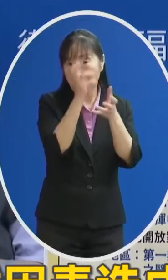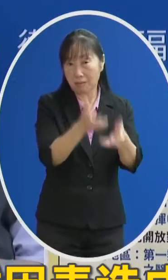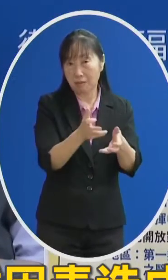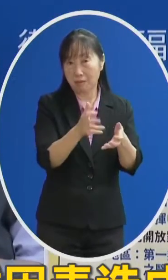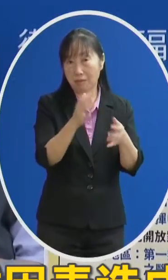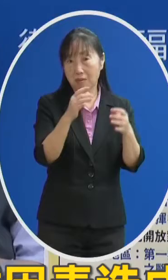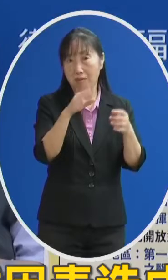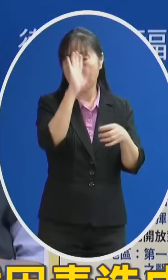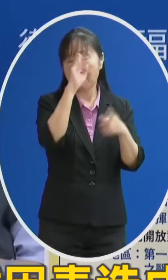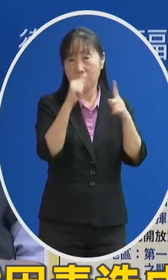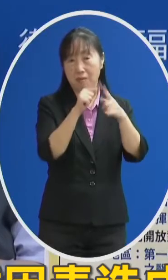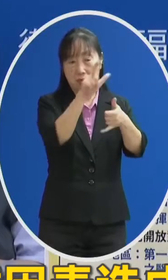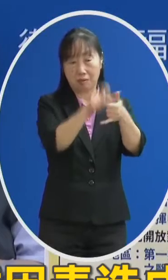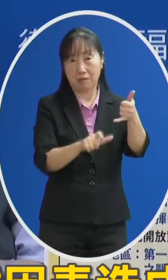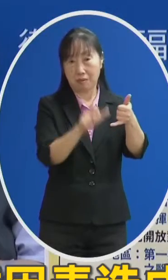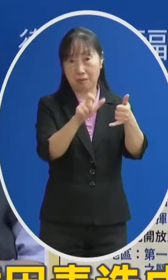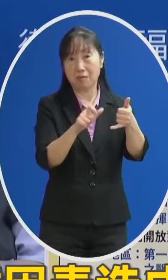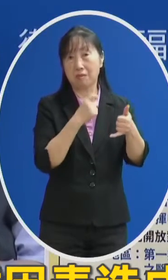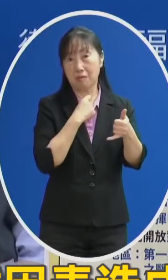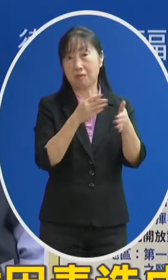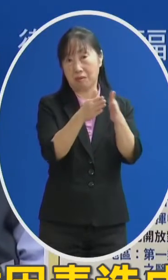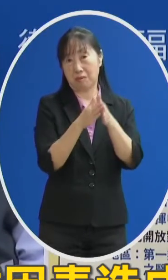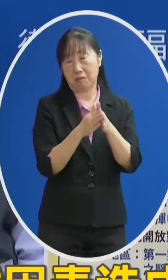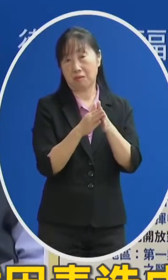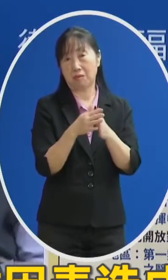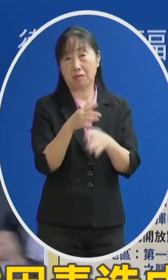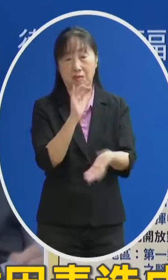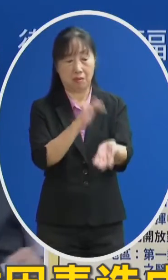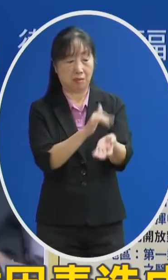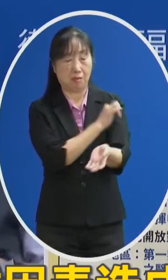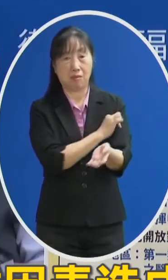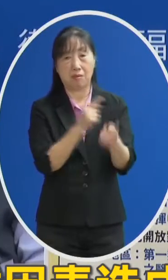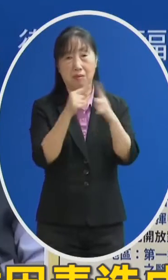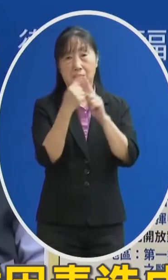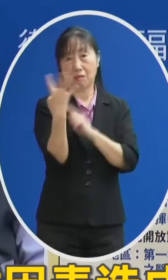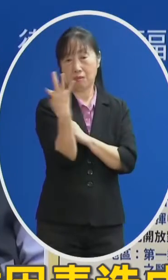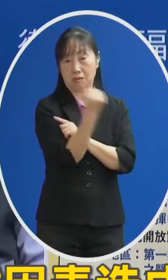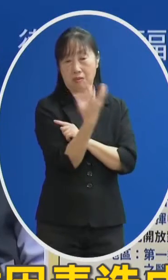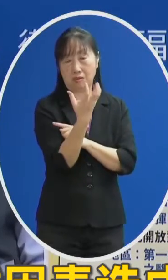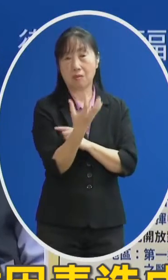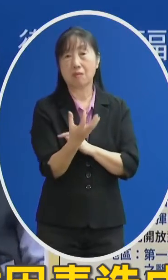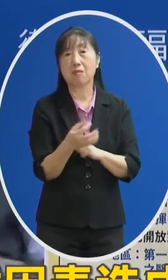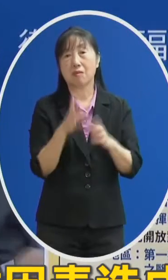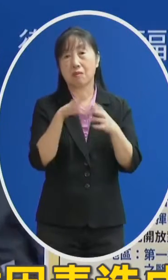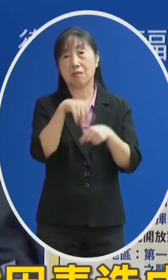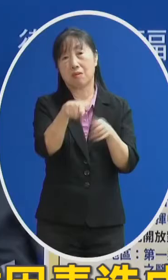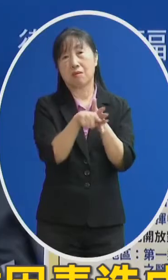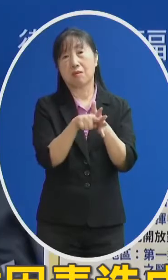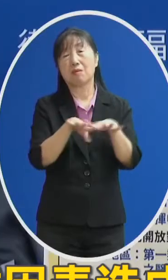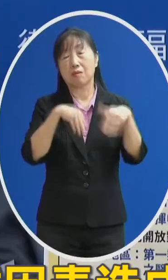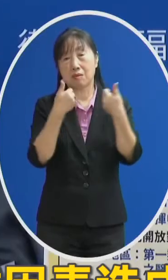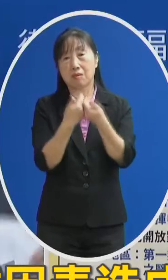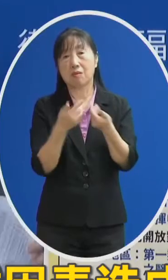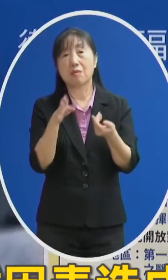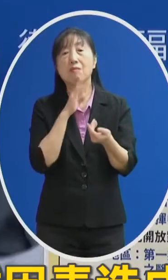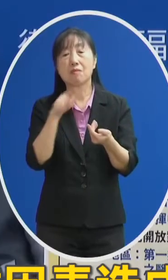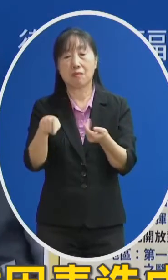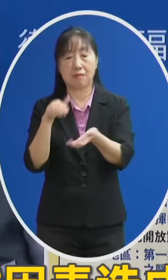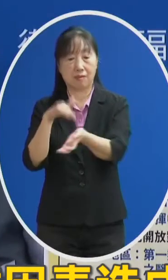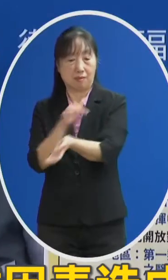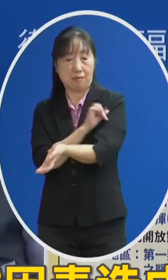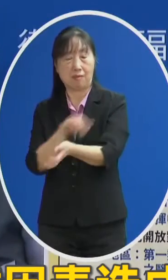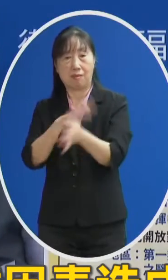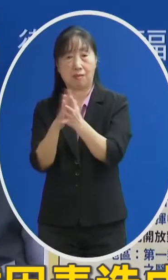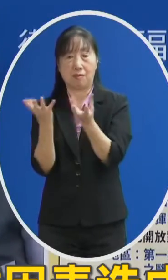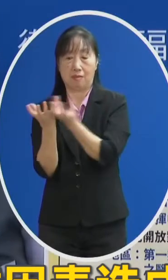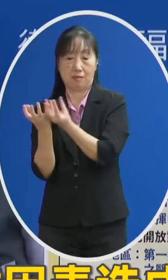哦，常常一进去就要好几个医护人员同时进去哦，所以这其实也是造成我们的这个整个量能上的一个很大的